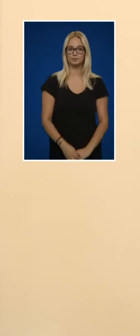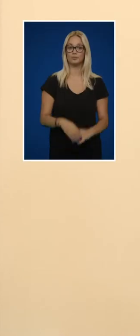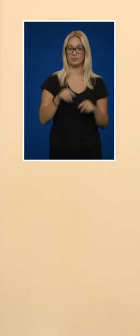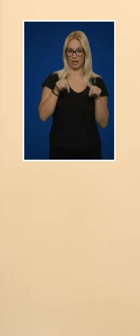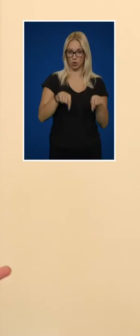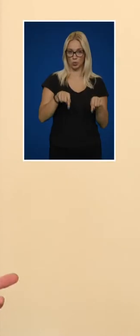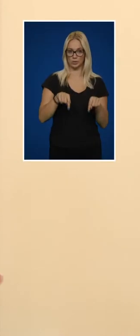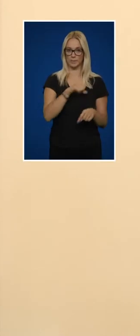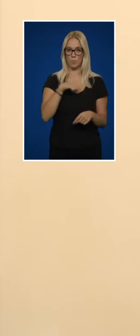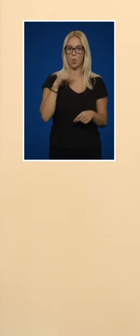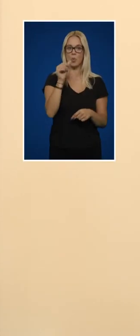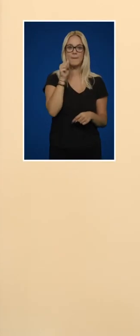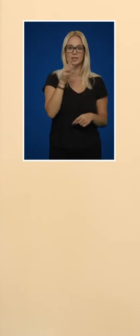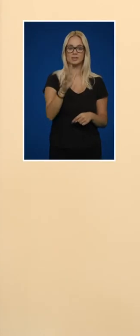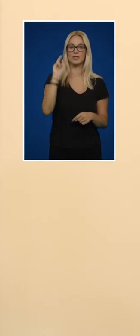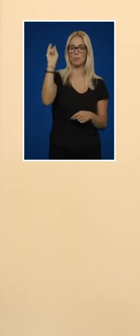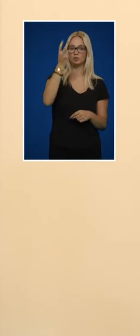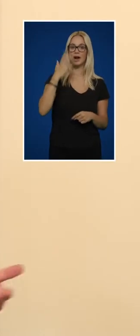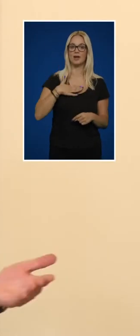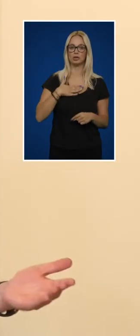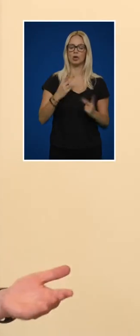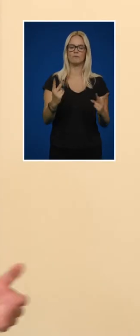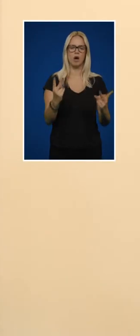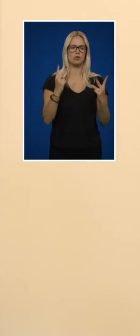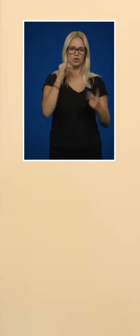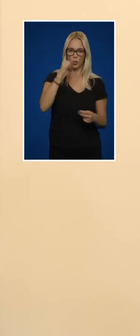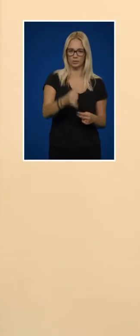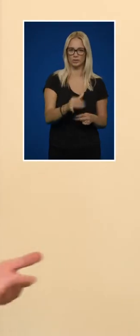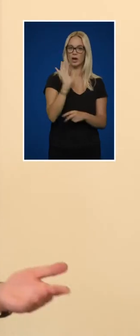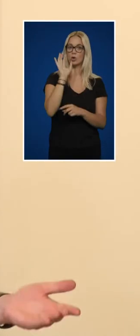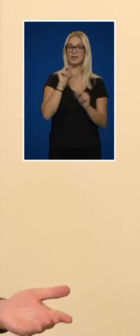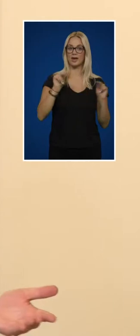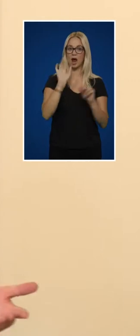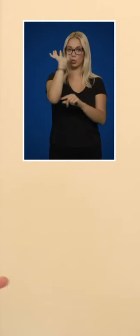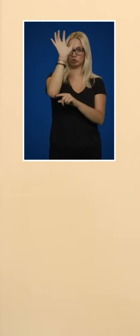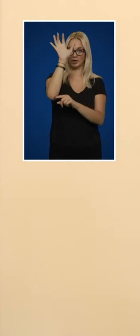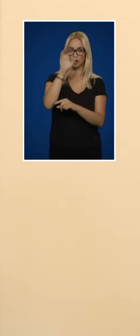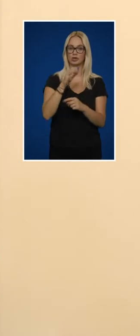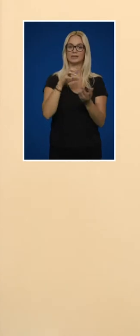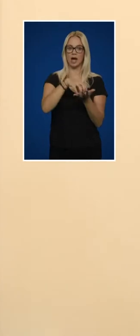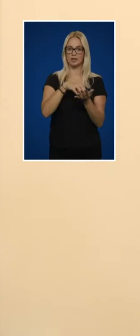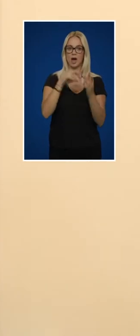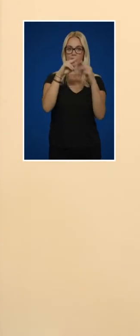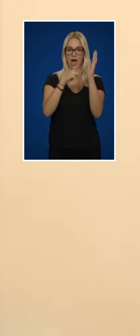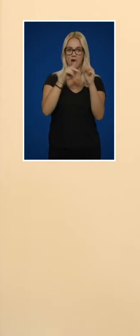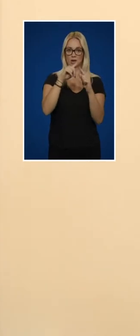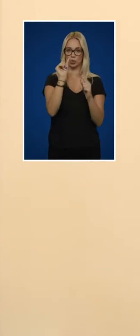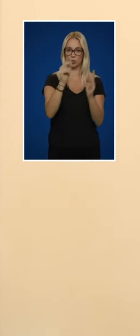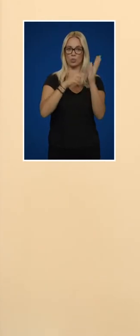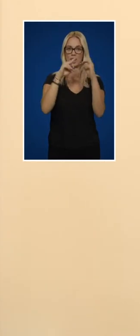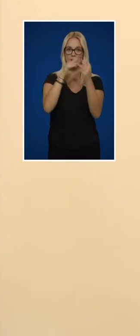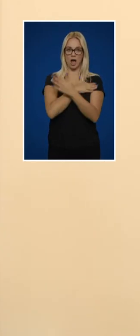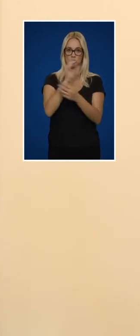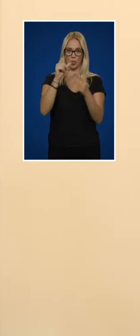košarkaše koji pogađaju uvijek pravi koš. Evo, gospodine Nazor, vi isto tako, pretpostavljam, obzirom da